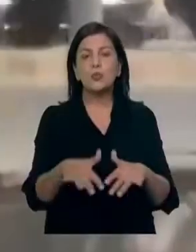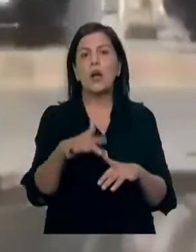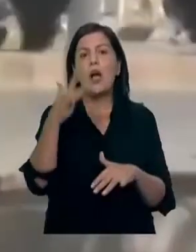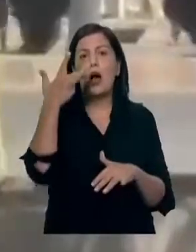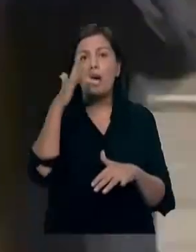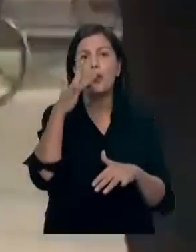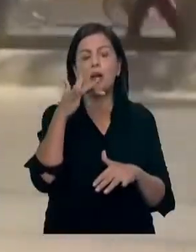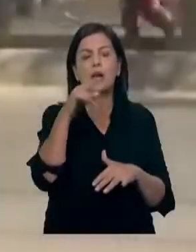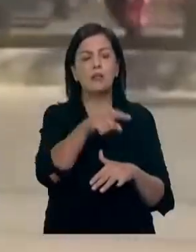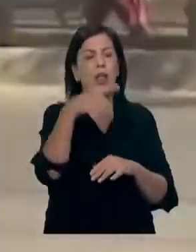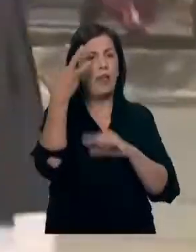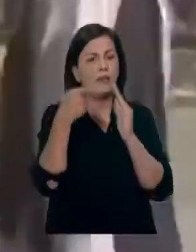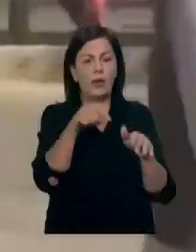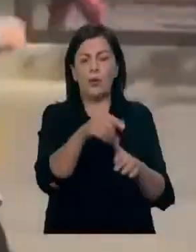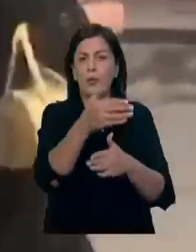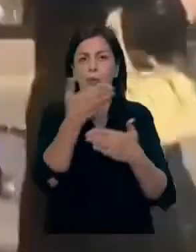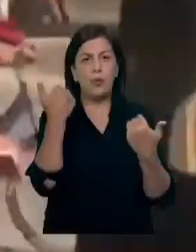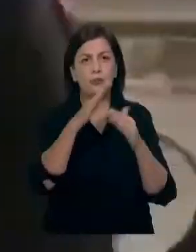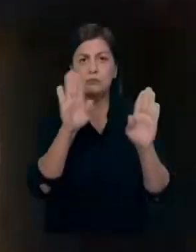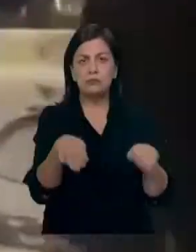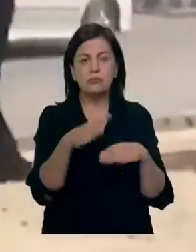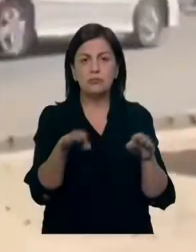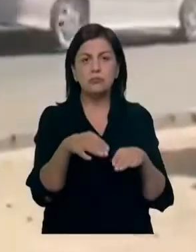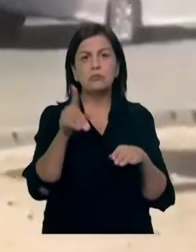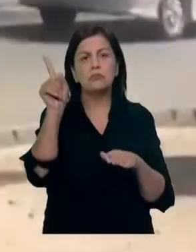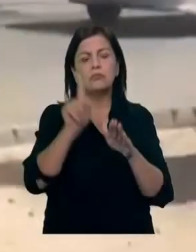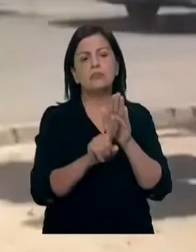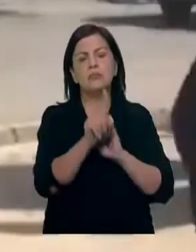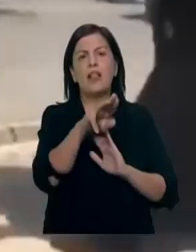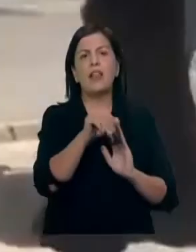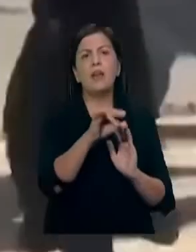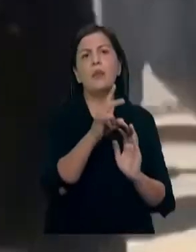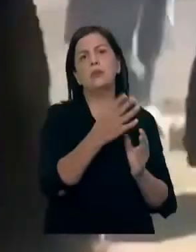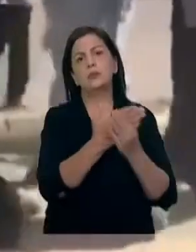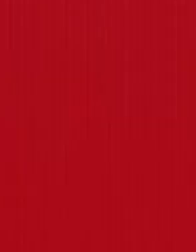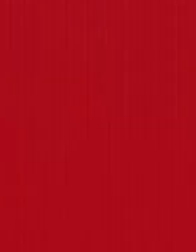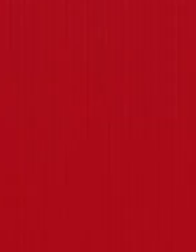olmadığını düşünsək, onlara IŞİD Xorasanı izləməkdə Taliban yardım edə bilər.